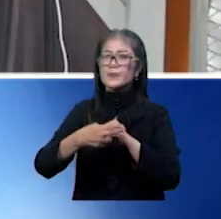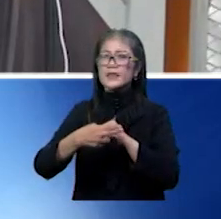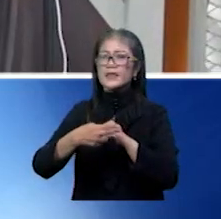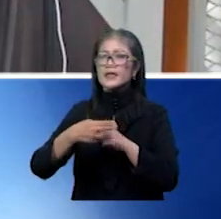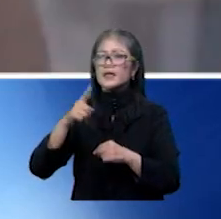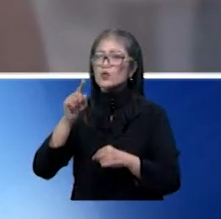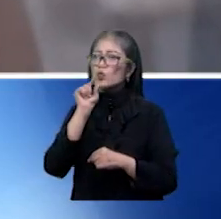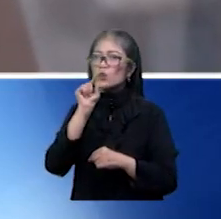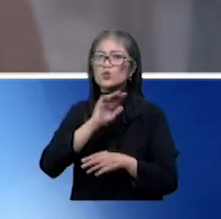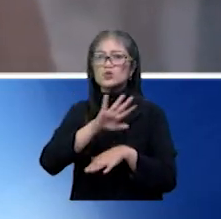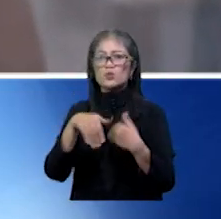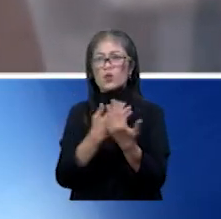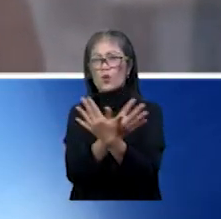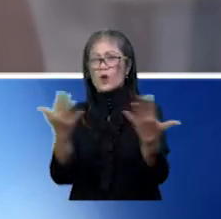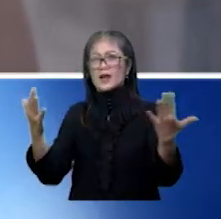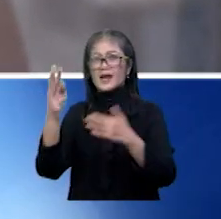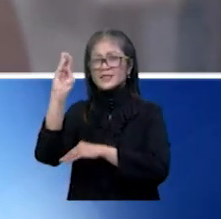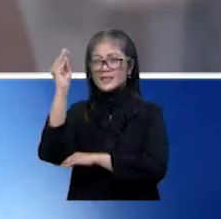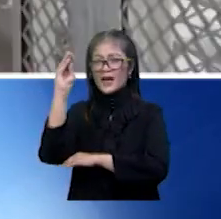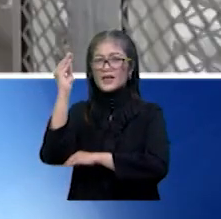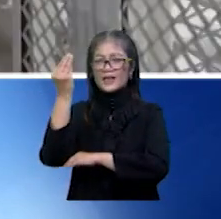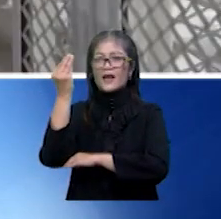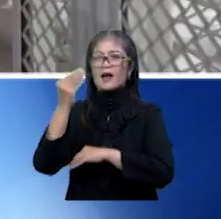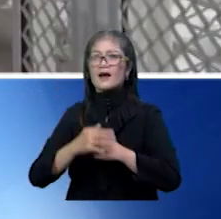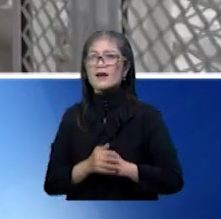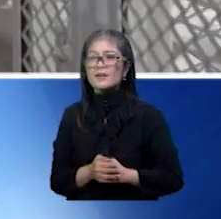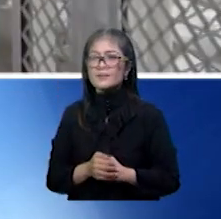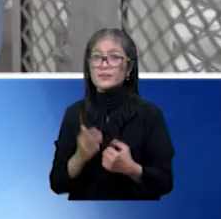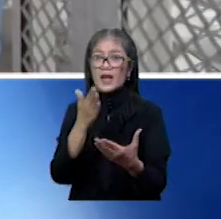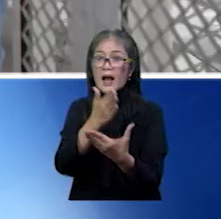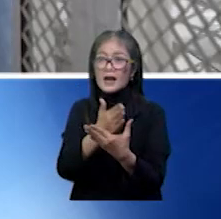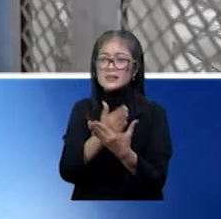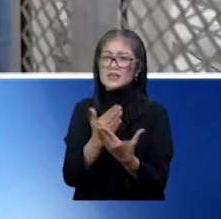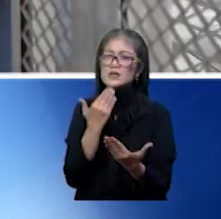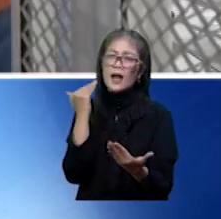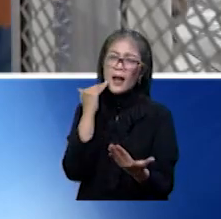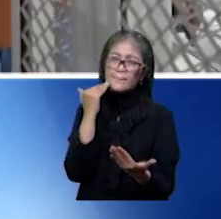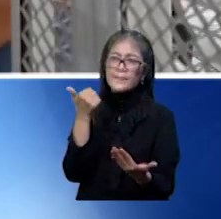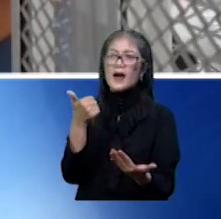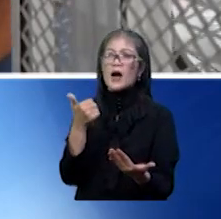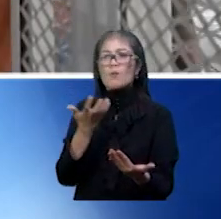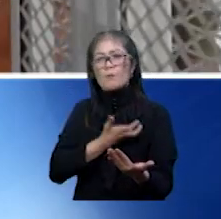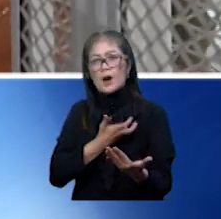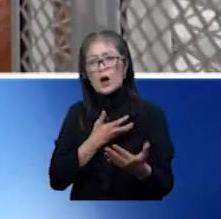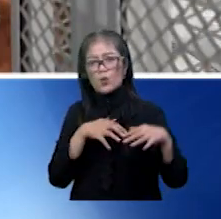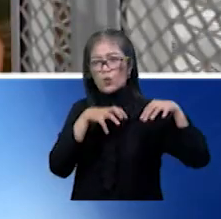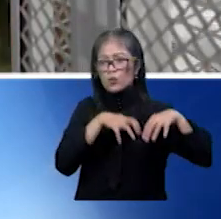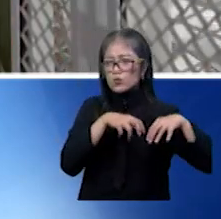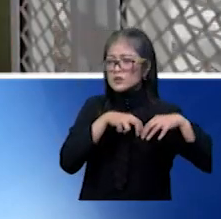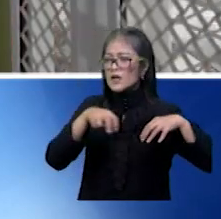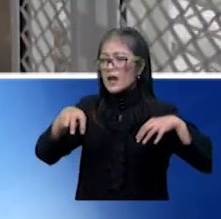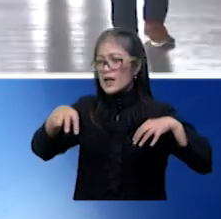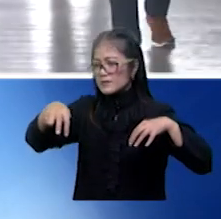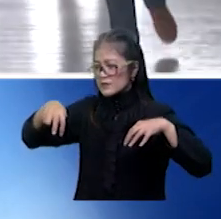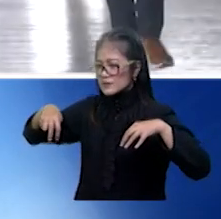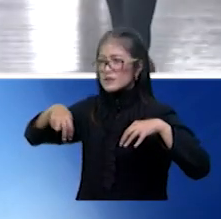Indonesia atau masyarakat Jakarta lebih tepatnya untuk mempermudah mereka dalam berpindah-pindah dalam menaiki transportasi massa.